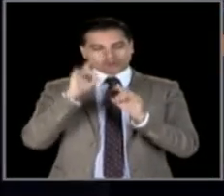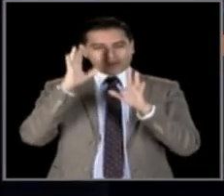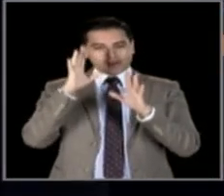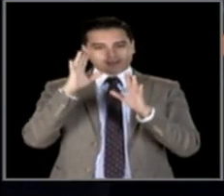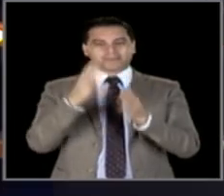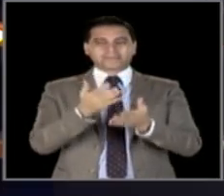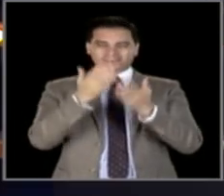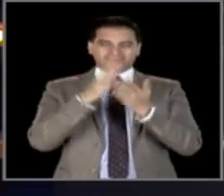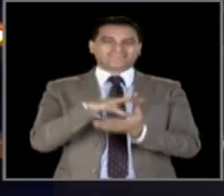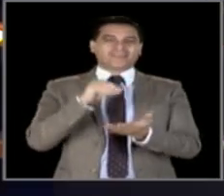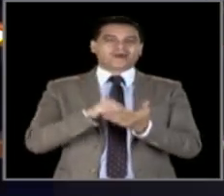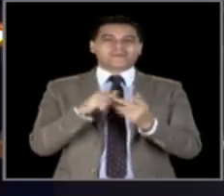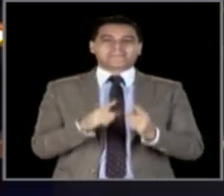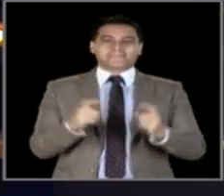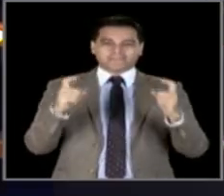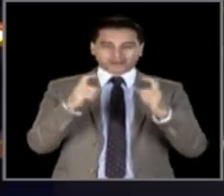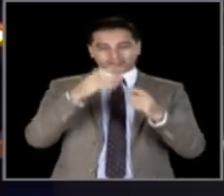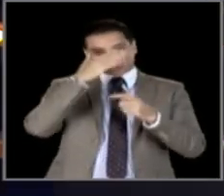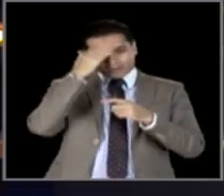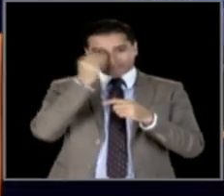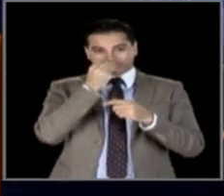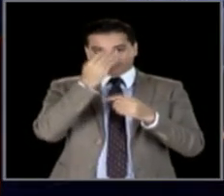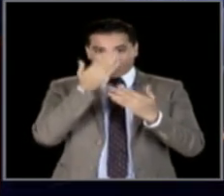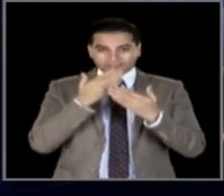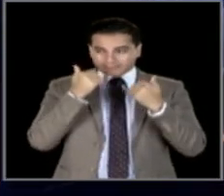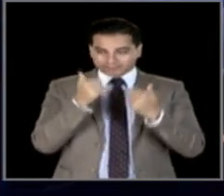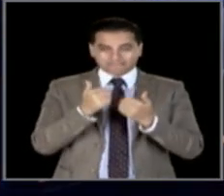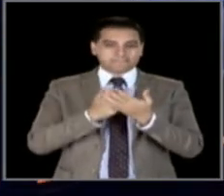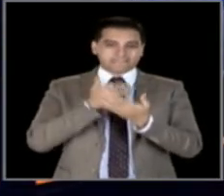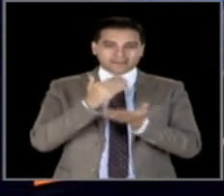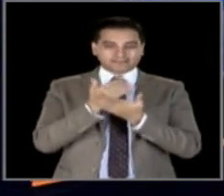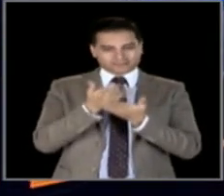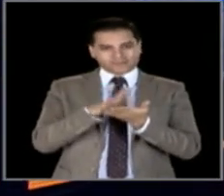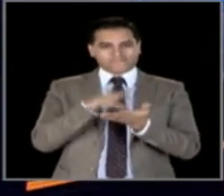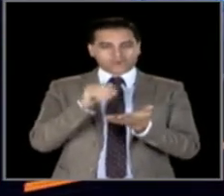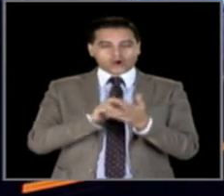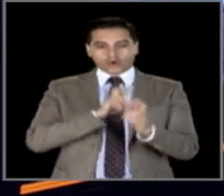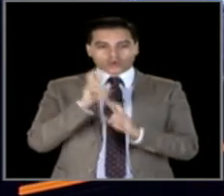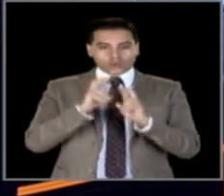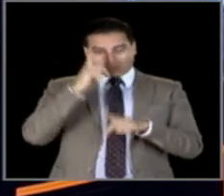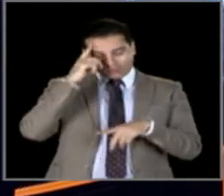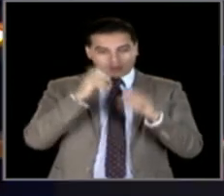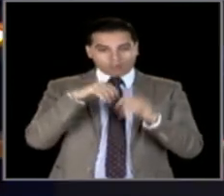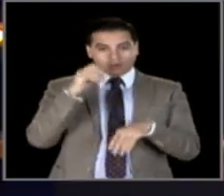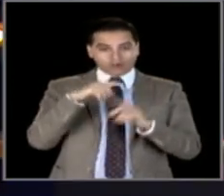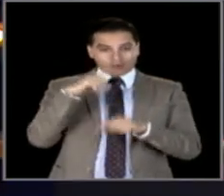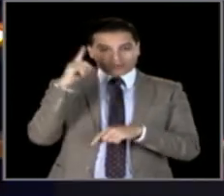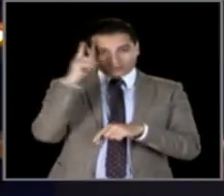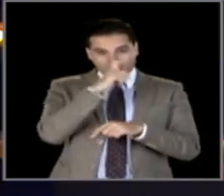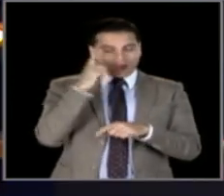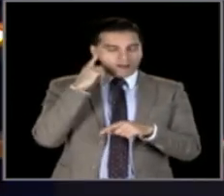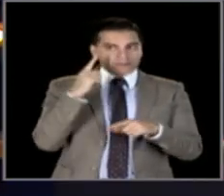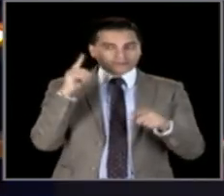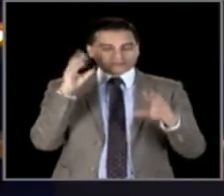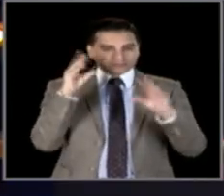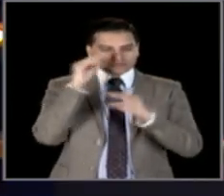خلينا بس نطلع من أول ماتش ونكتسب خبرة الاستوديو. إن شاء الله. لأن لما تبتدي الأسئلة معايا هنا مع المزيكا